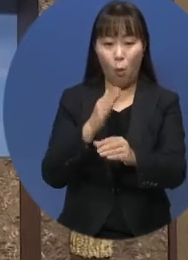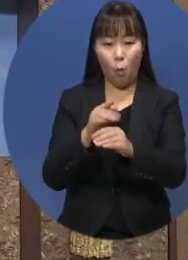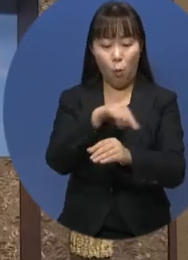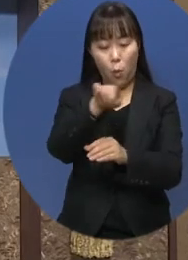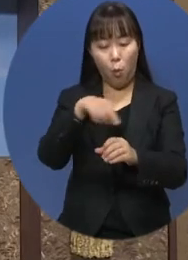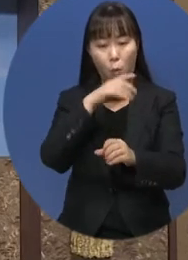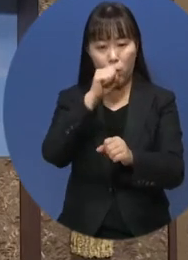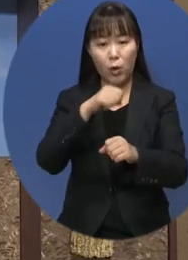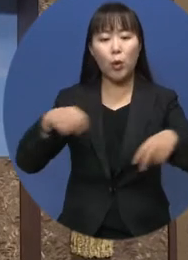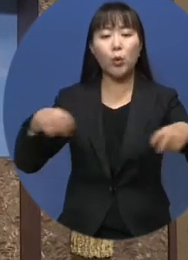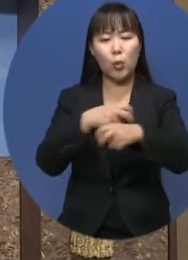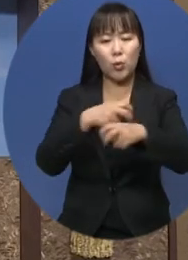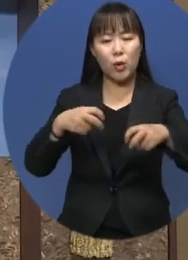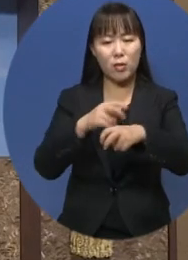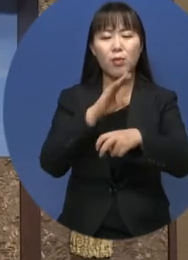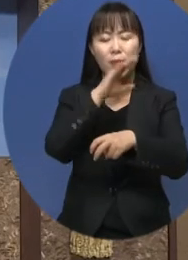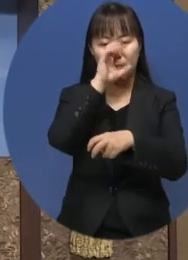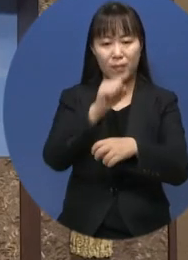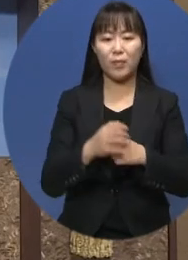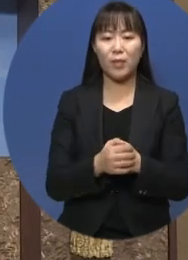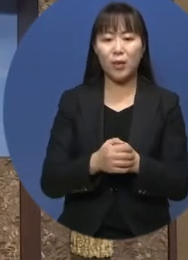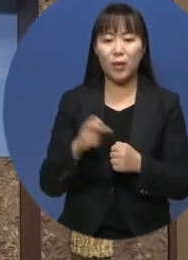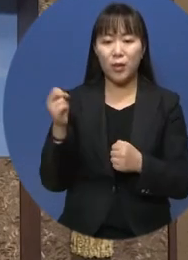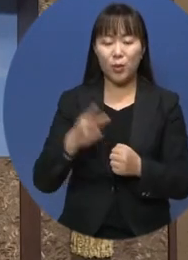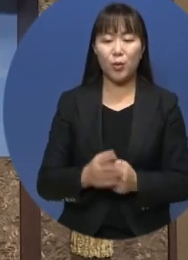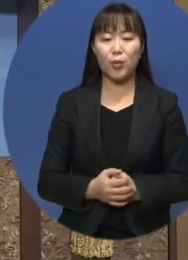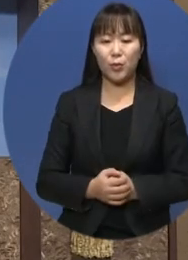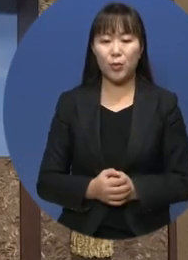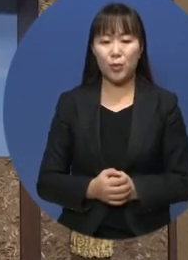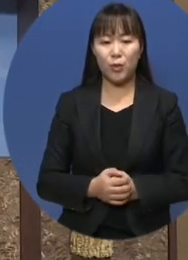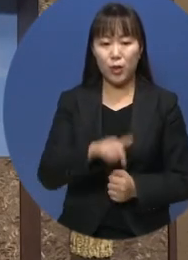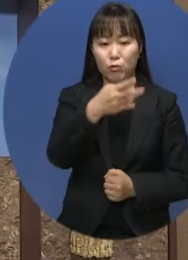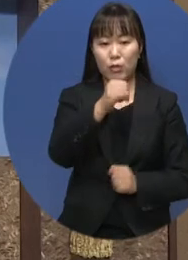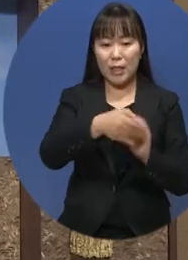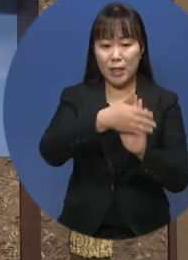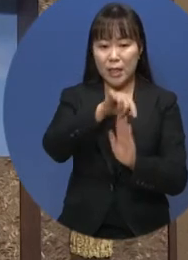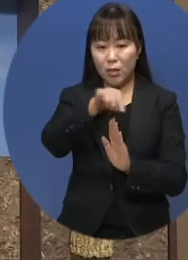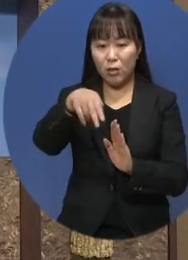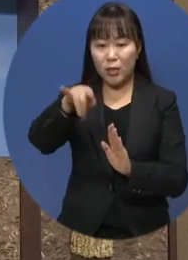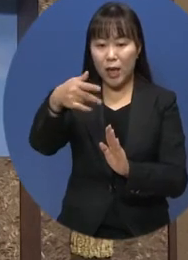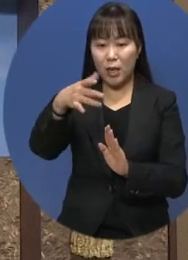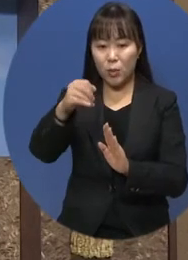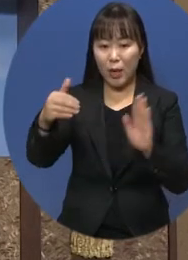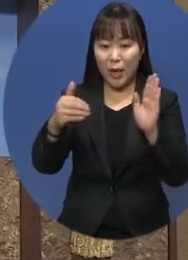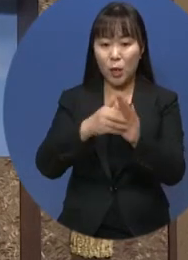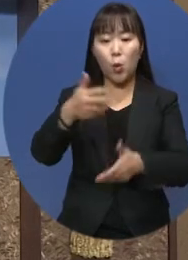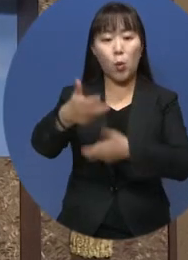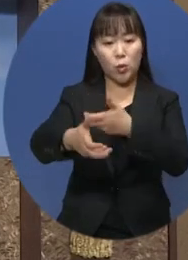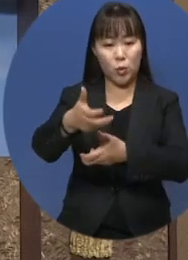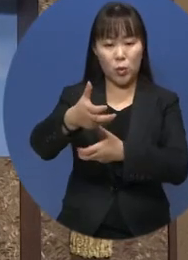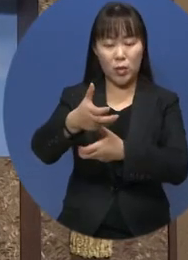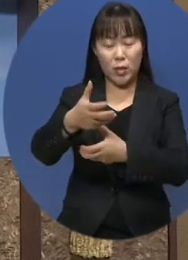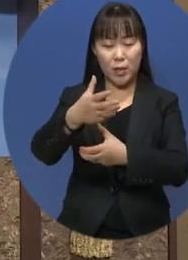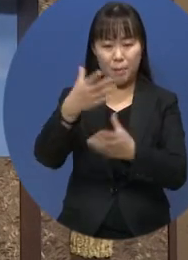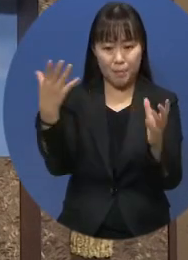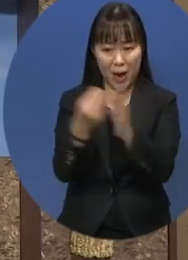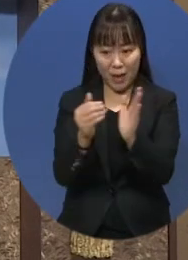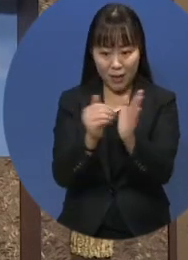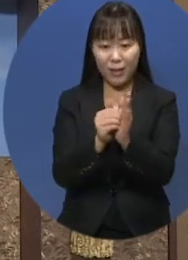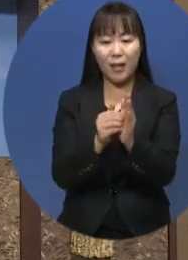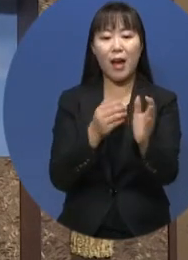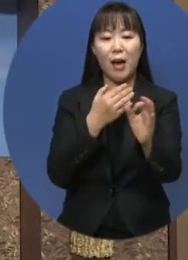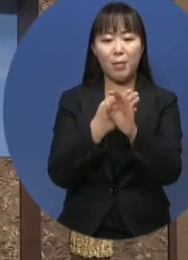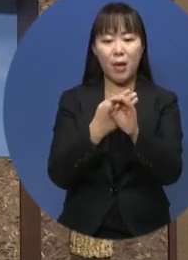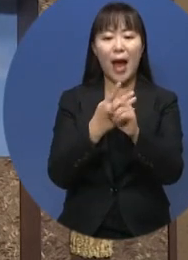오시네요 교통의 요지 그리고 어 구리시에서 세종시 까지 앞으로 고속도로가 많이 마무리 공사가 끝나면 예